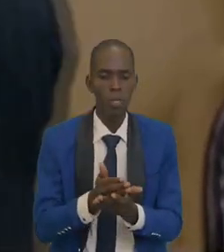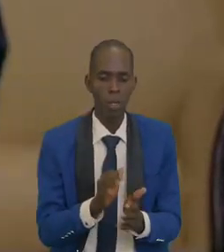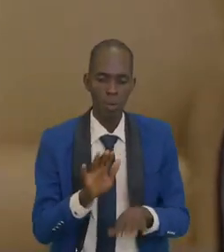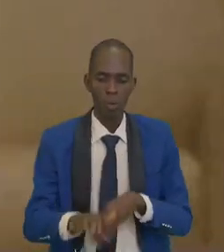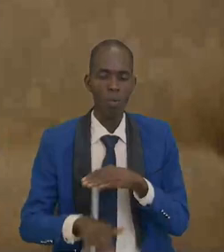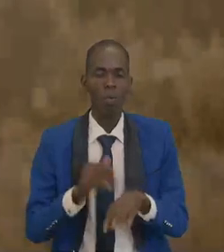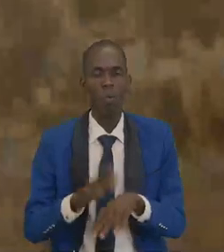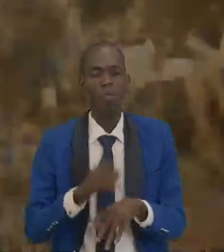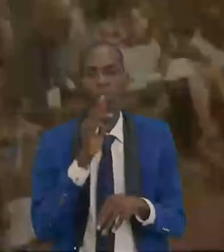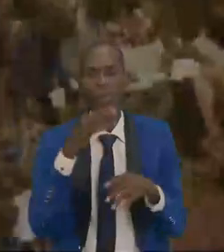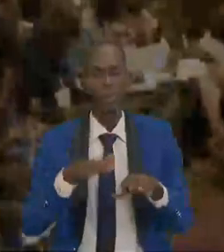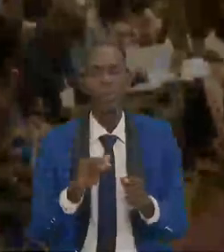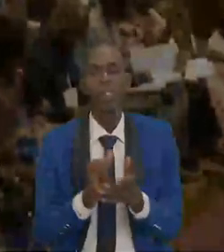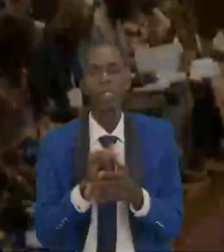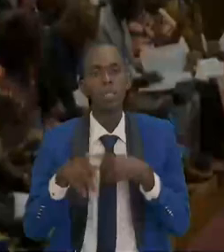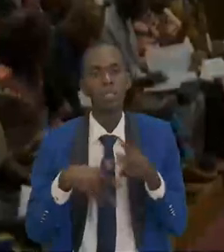maintenant.